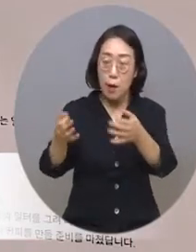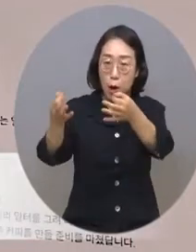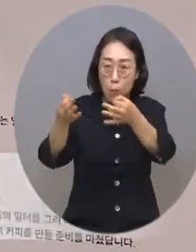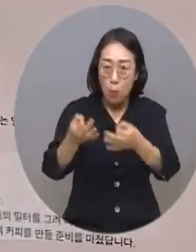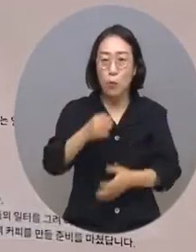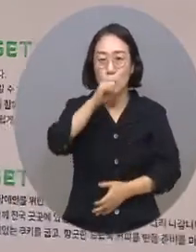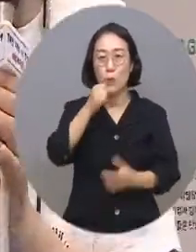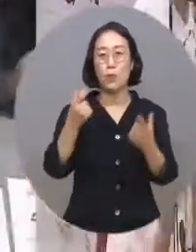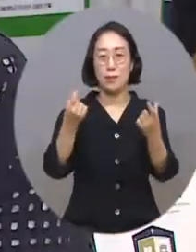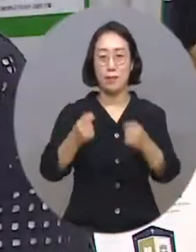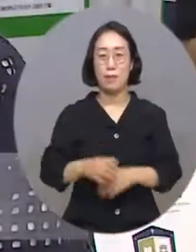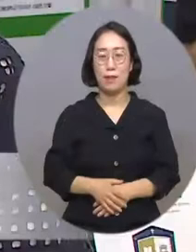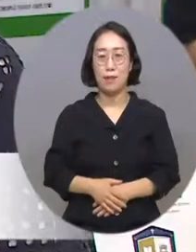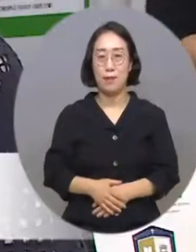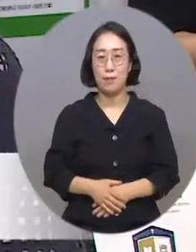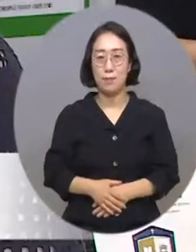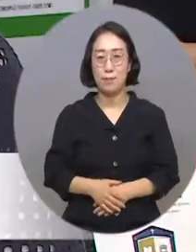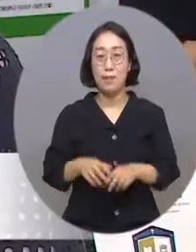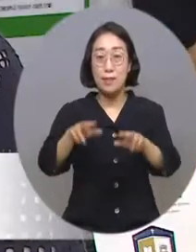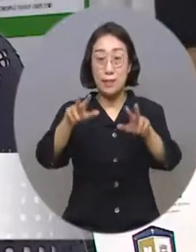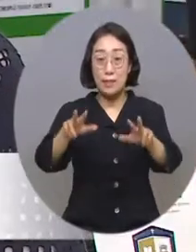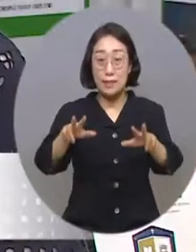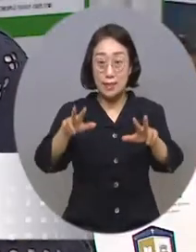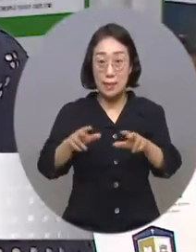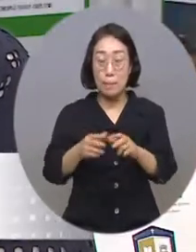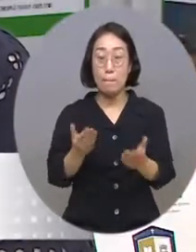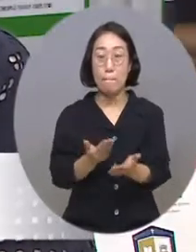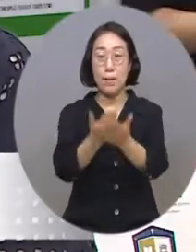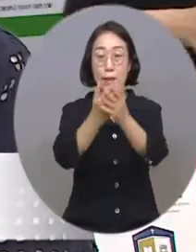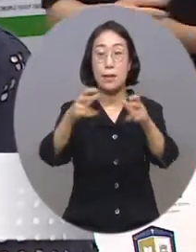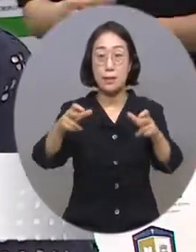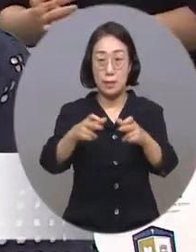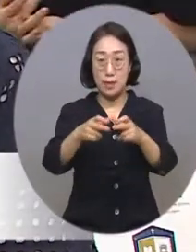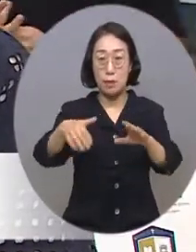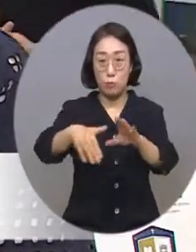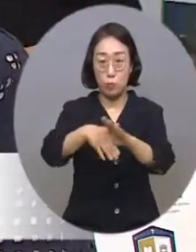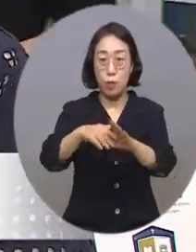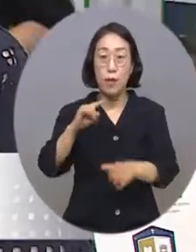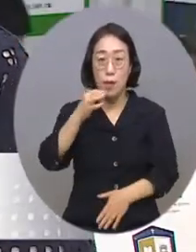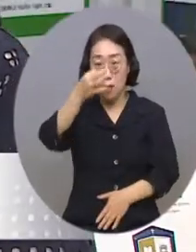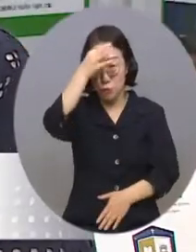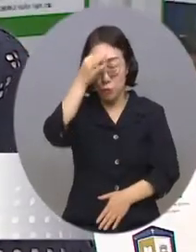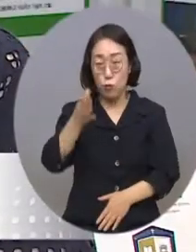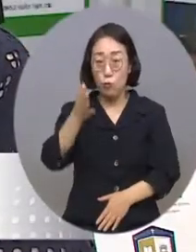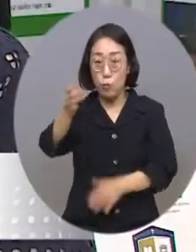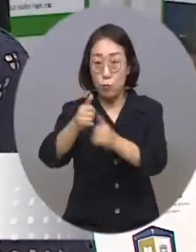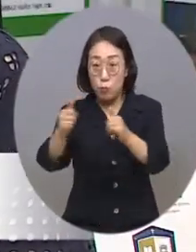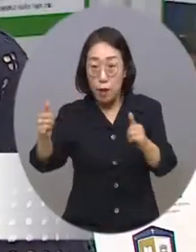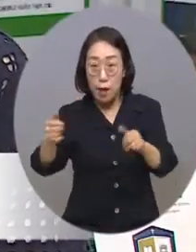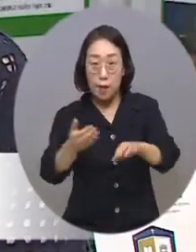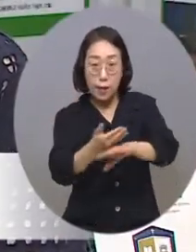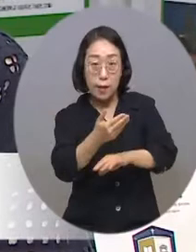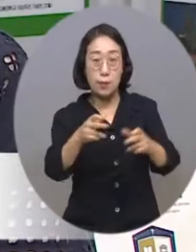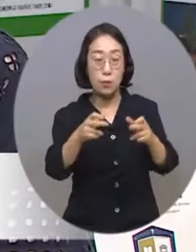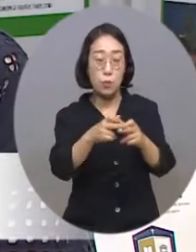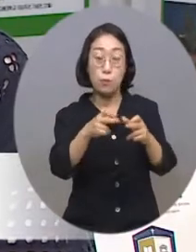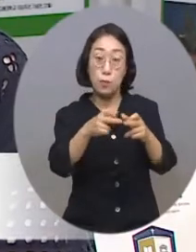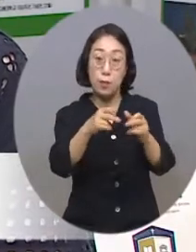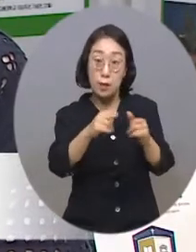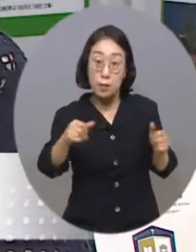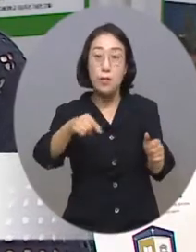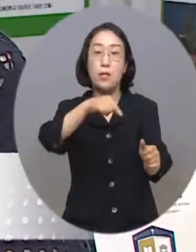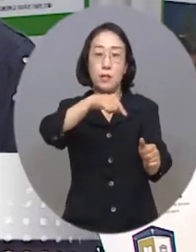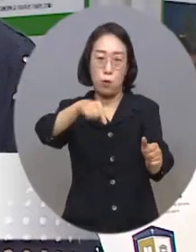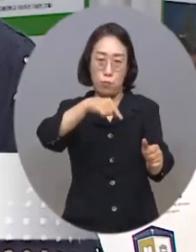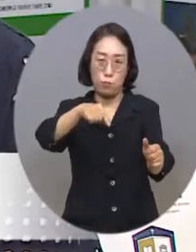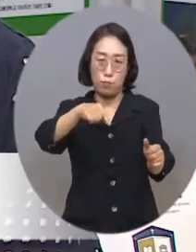좋겠습니다. 지금은 발달장애인 문화예술 전문가들이 발달장애인들을 교육시키는 일을 하고